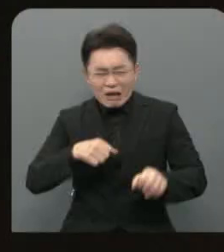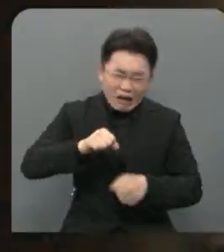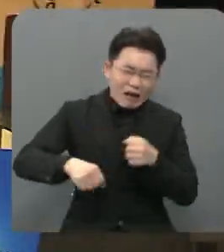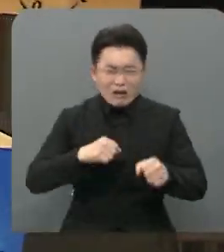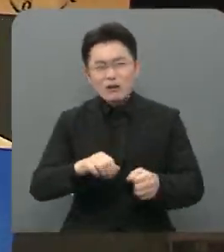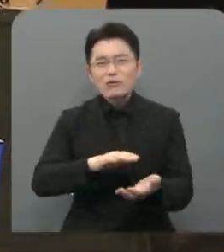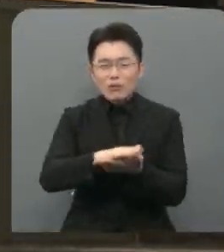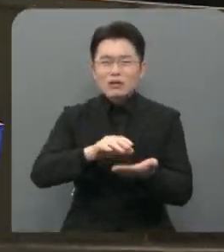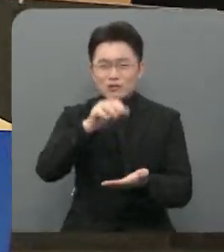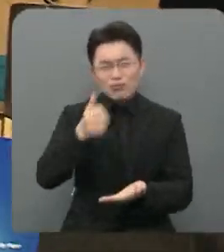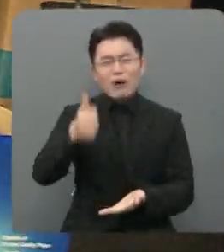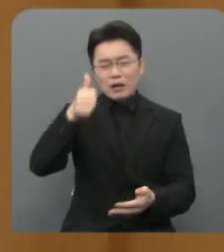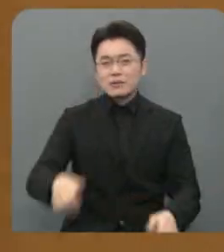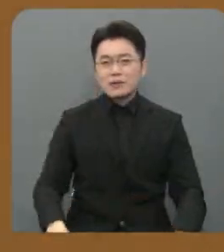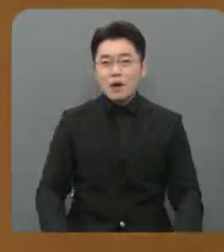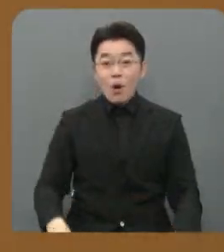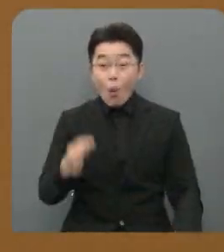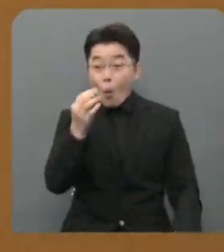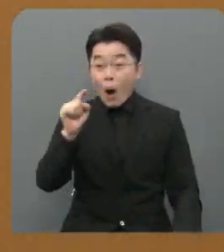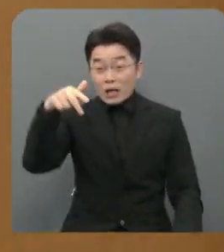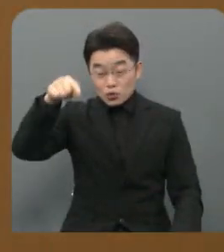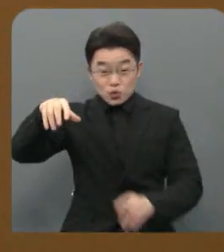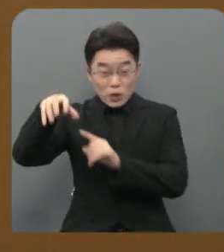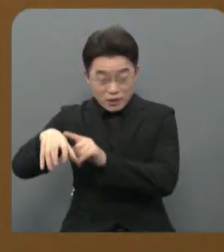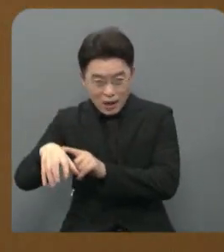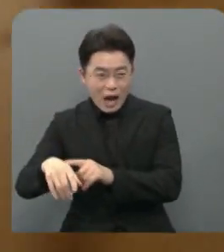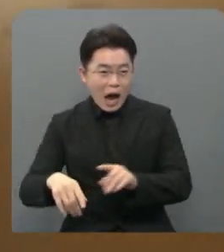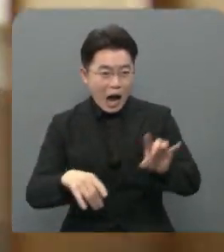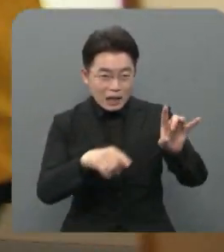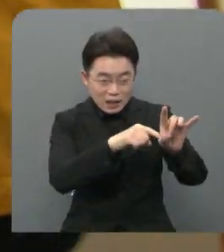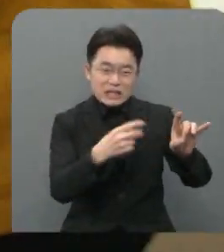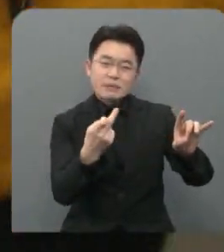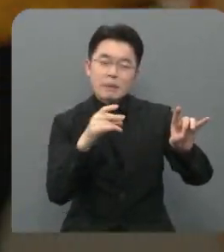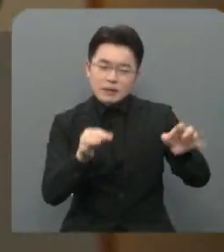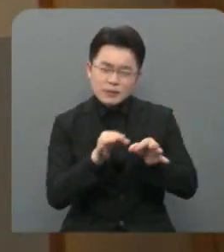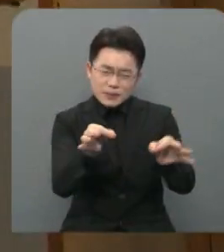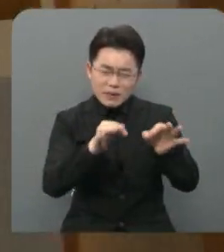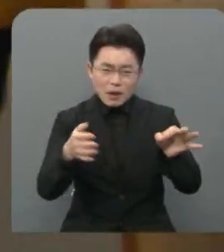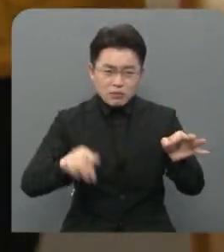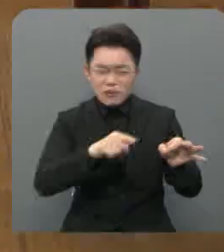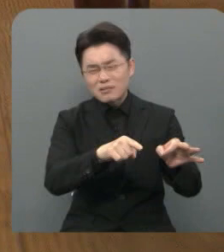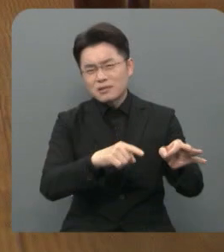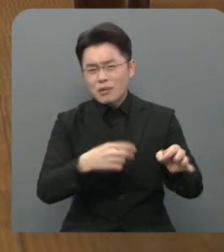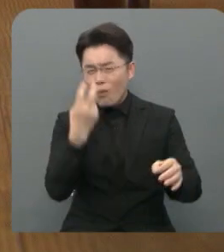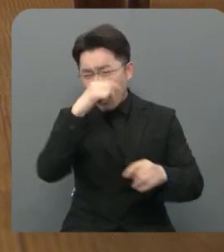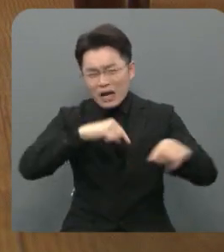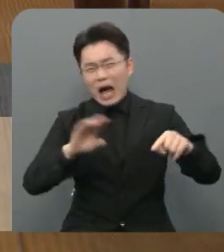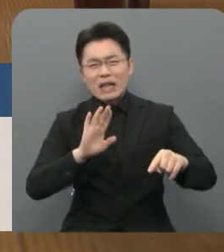12만 원씩 지원금을 주는 완주군도 이런 사실을 알고 있지만 방치하고 있습니다.